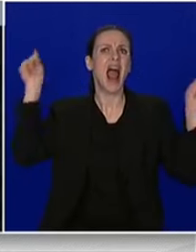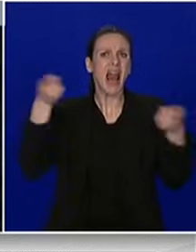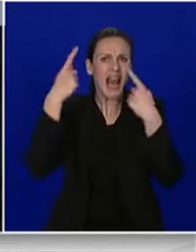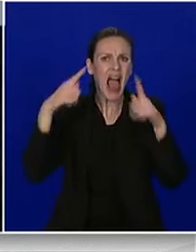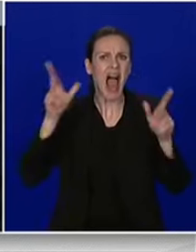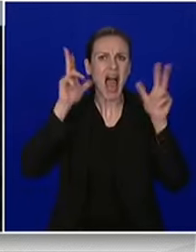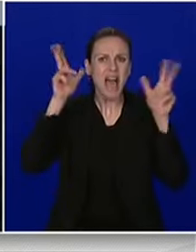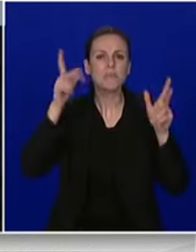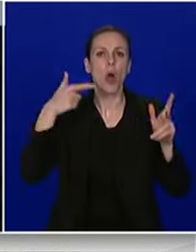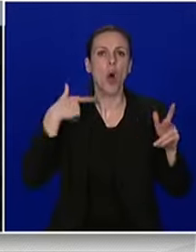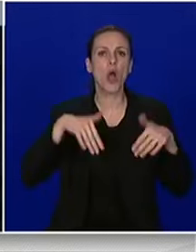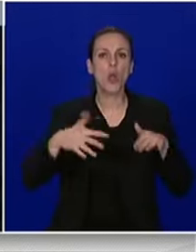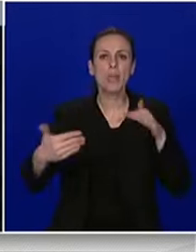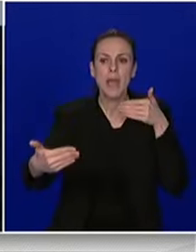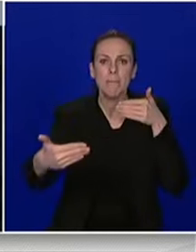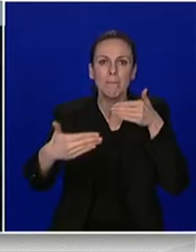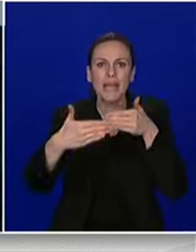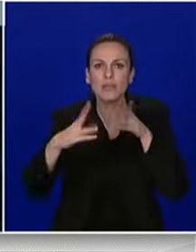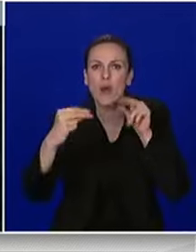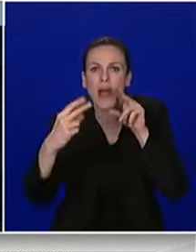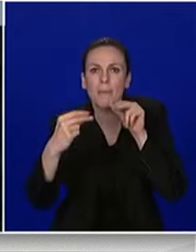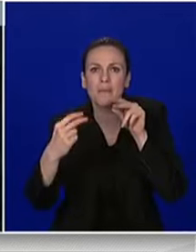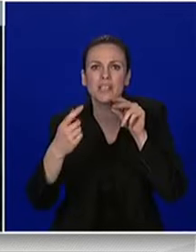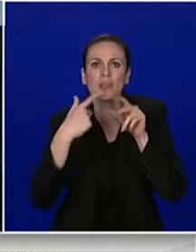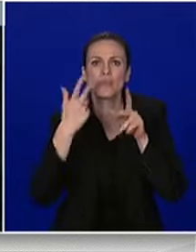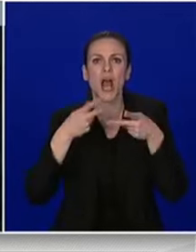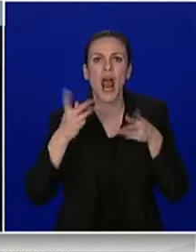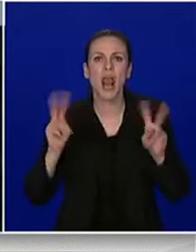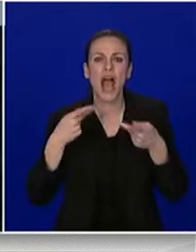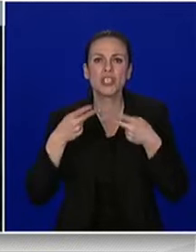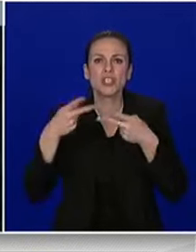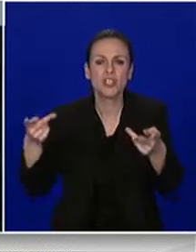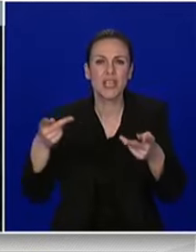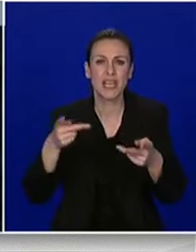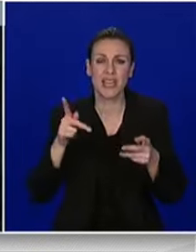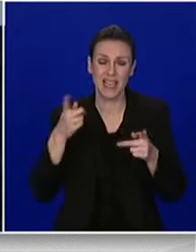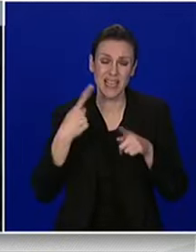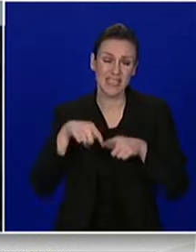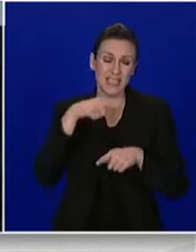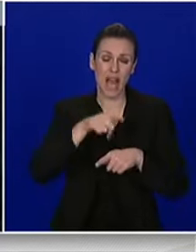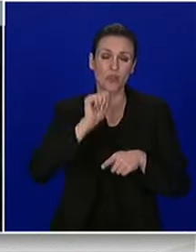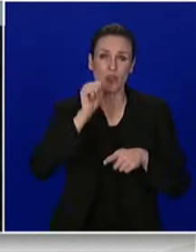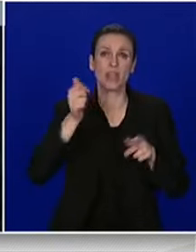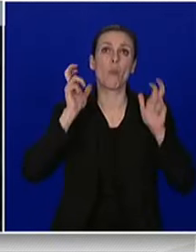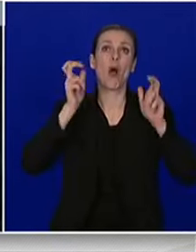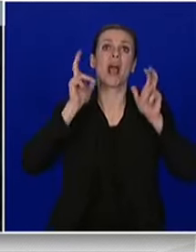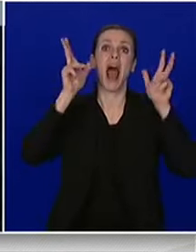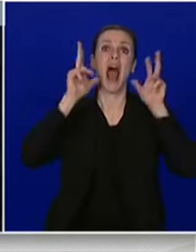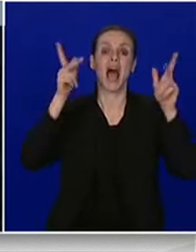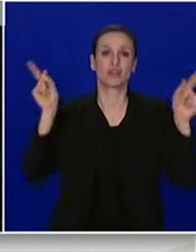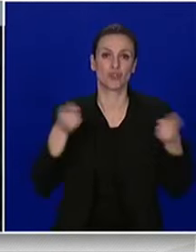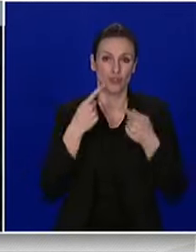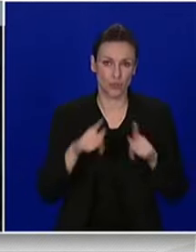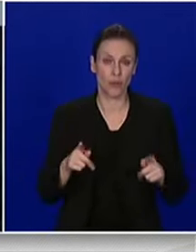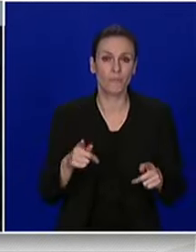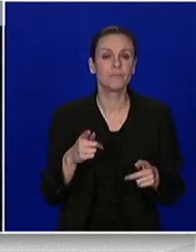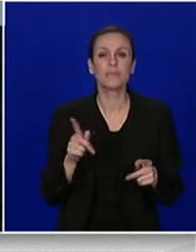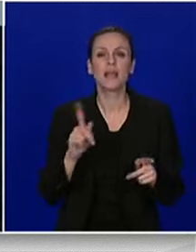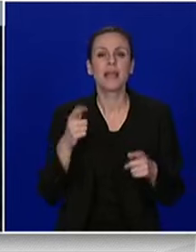širenje epidemije. Dakle, nije poanta u tome da